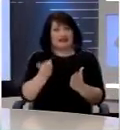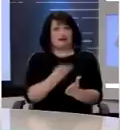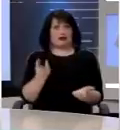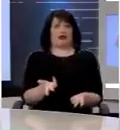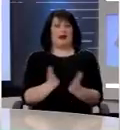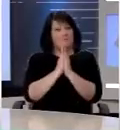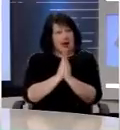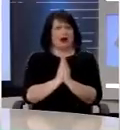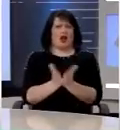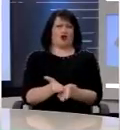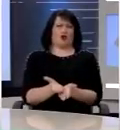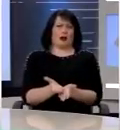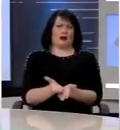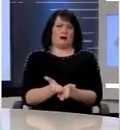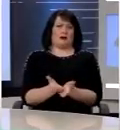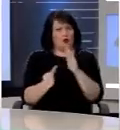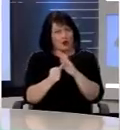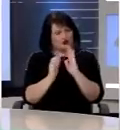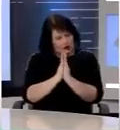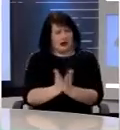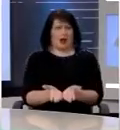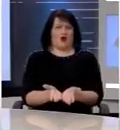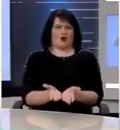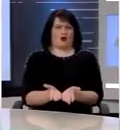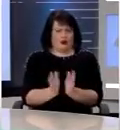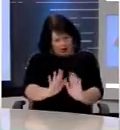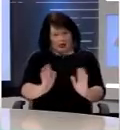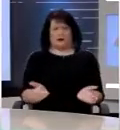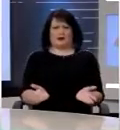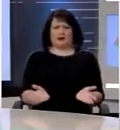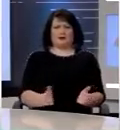τριπλούν. Παρακαλώ πολύ. Παρακαλώ πολύ. Ελάτε.